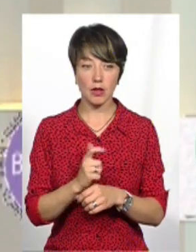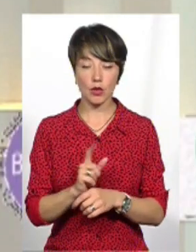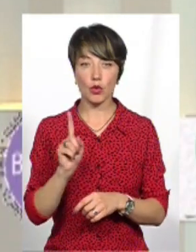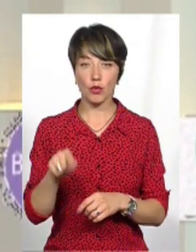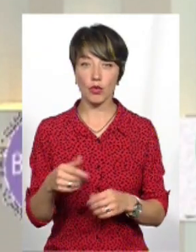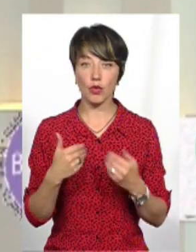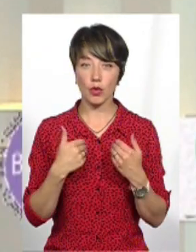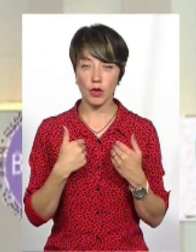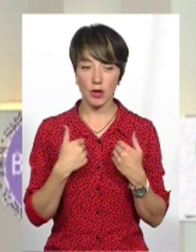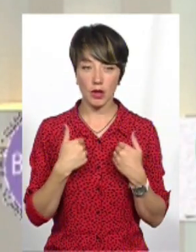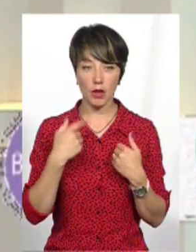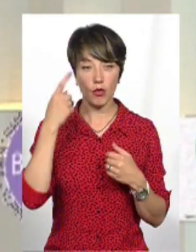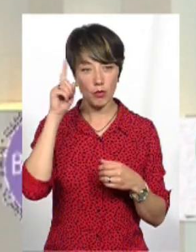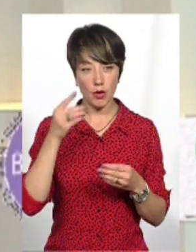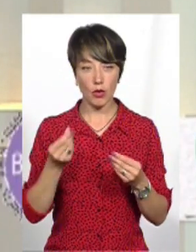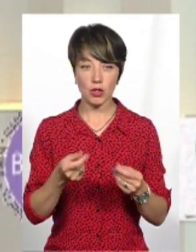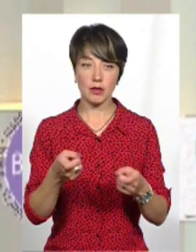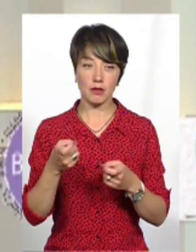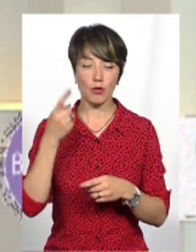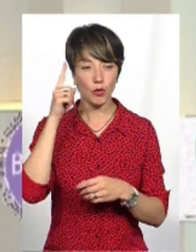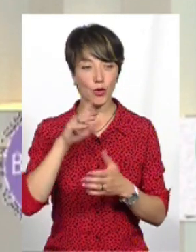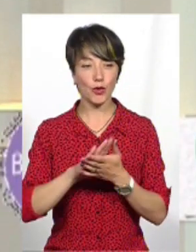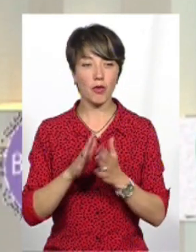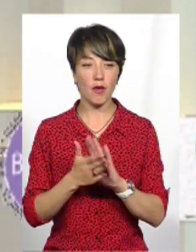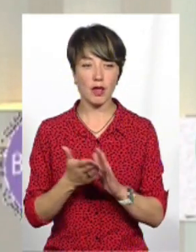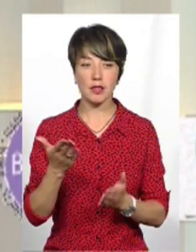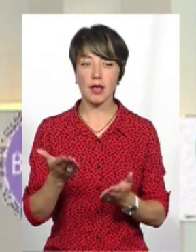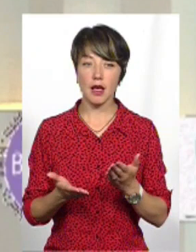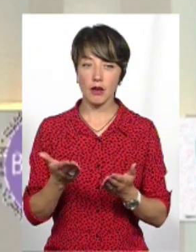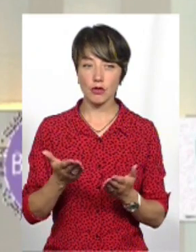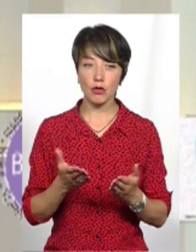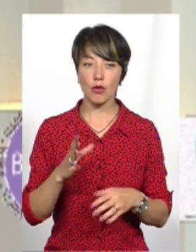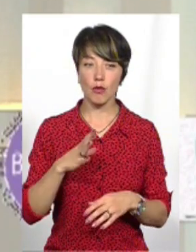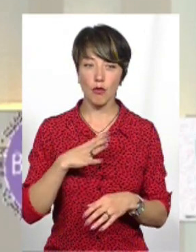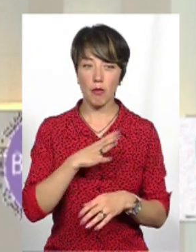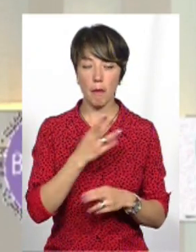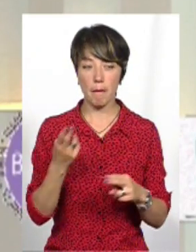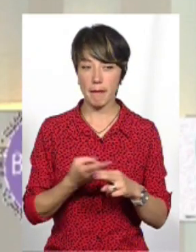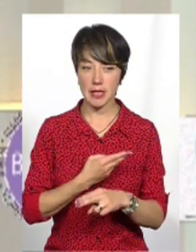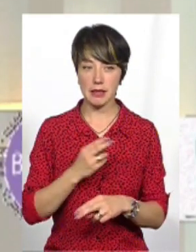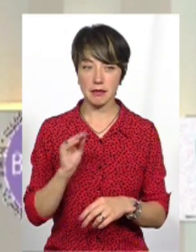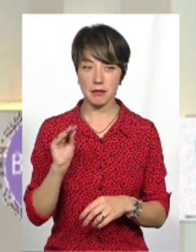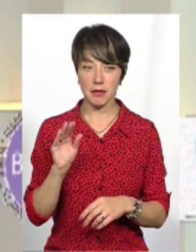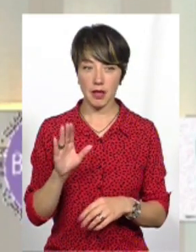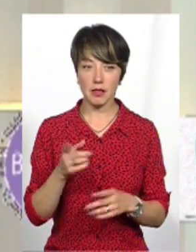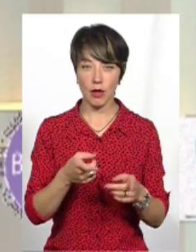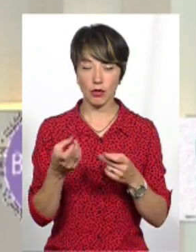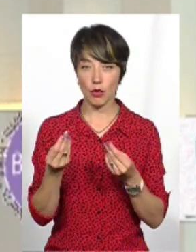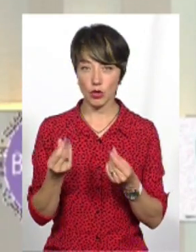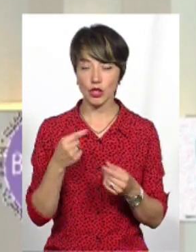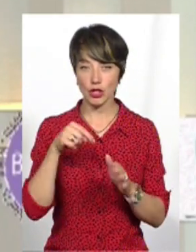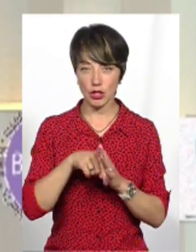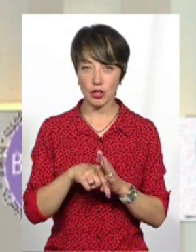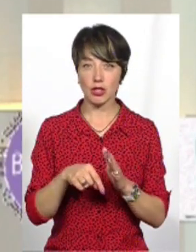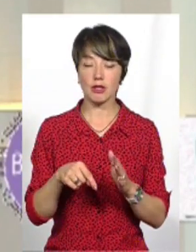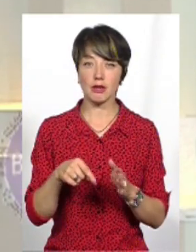тому я вмію залучати кошти. Я вмію договоритися. Якщо я, допустимо, був без, ну, без мандата, як говориться, да, і залучав ці кошти, то на